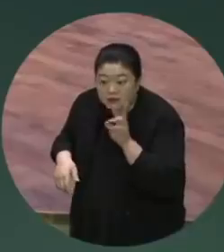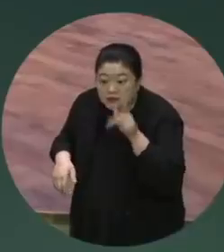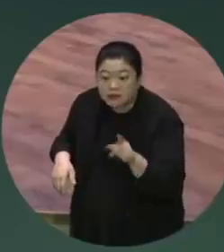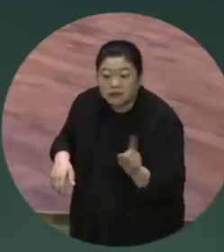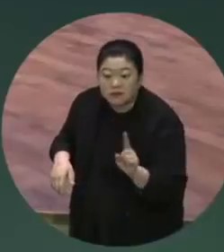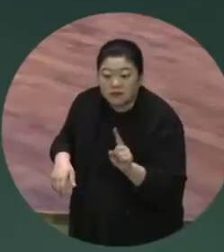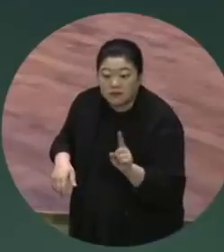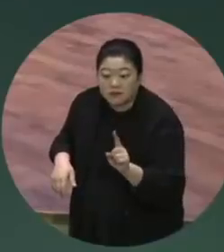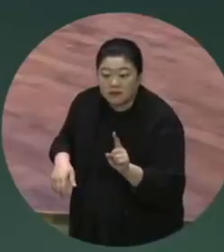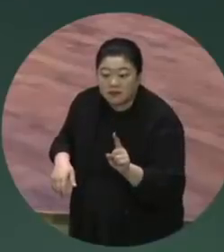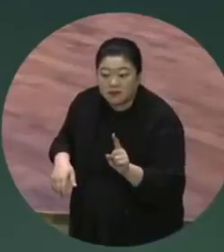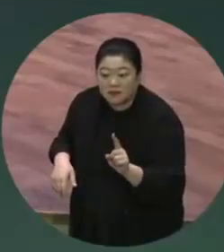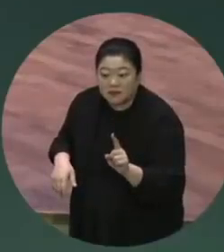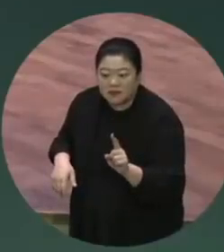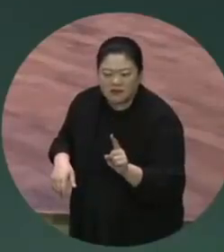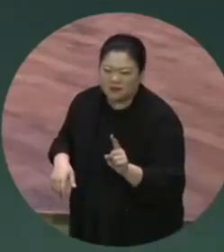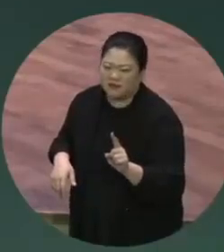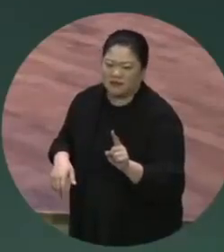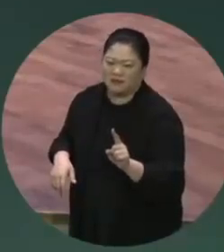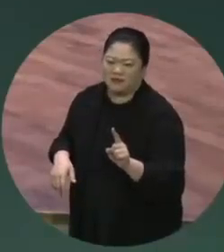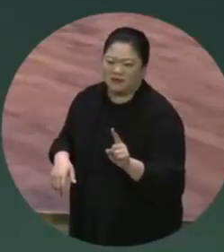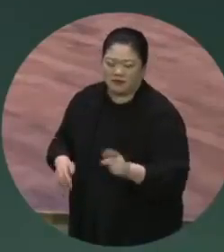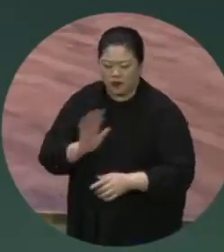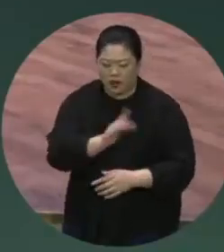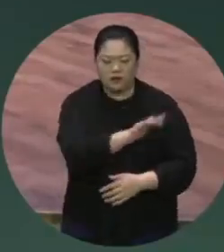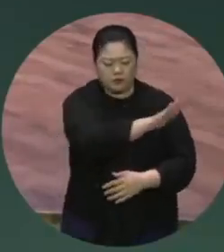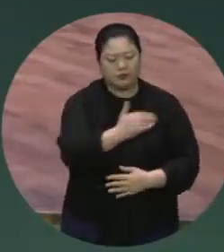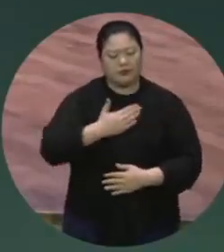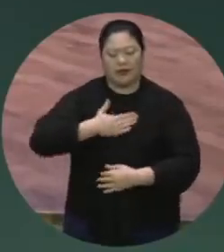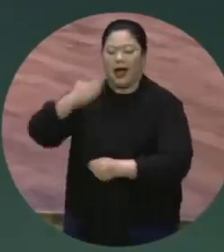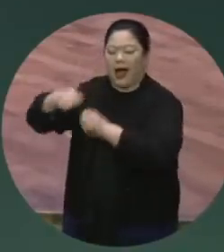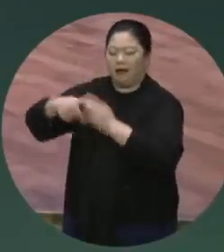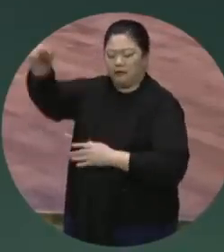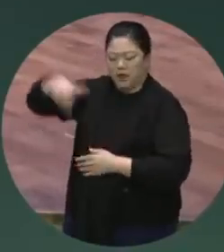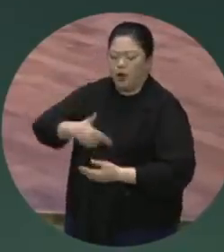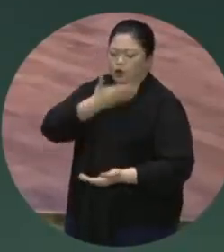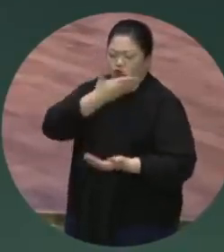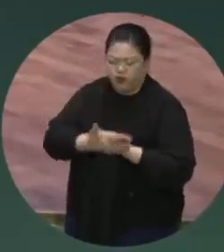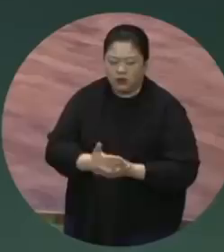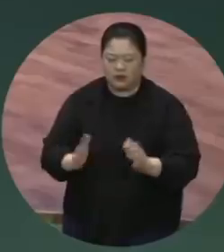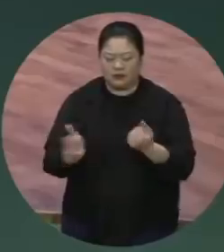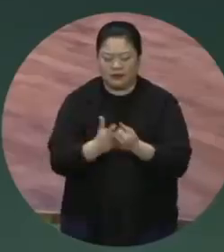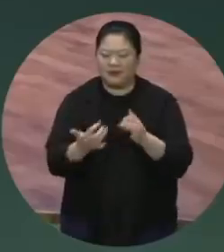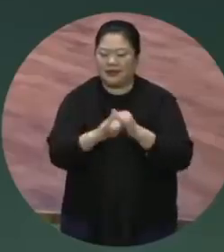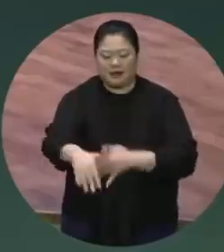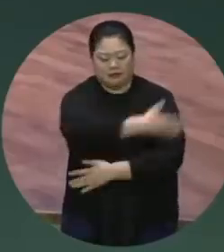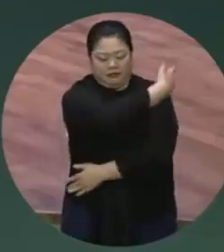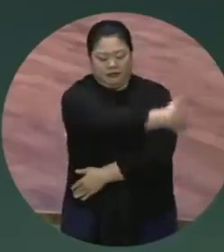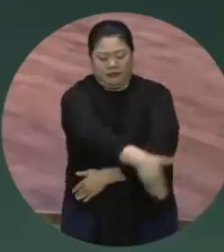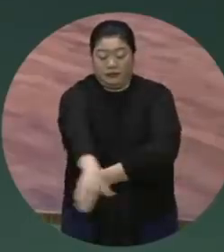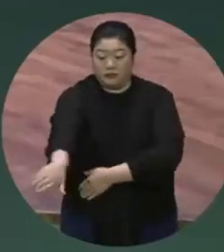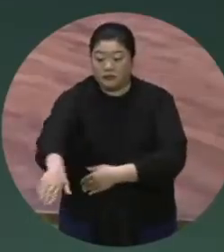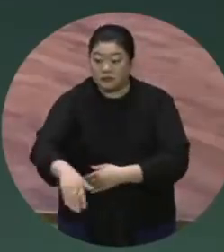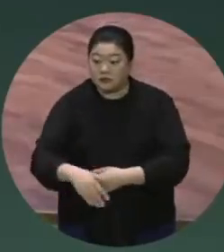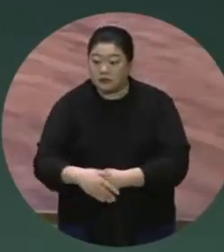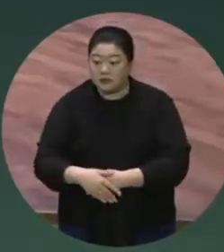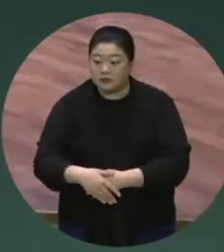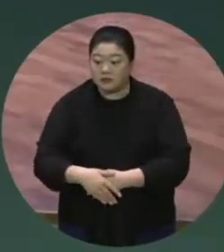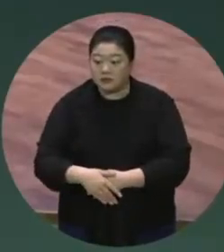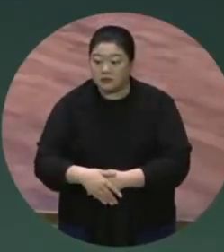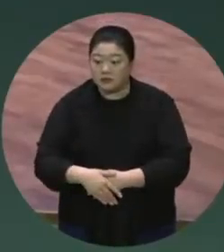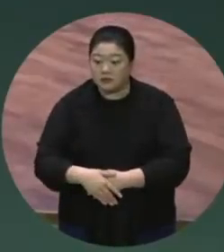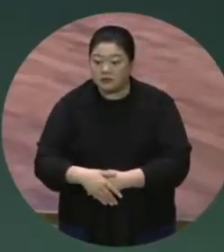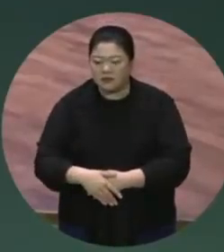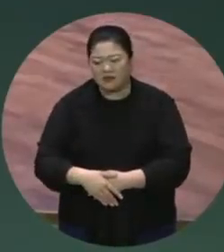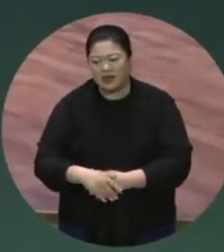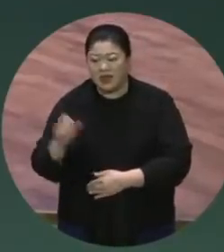싫고 다 나는 하나님 나와의 관계. 그래서 혼자 심지어 교회도 안 나오고